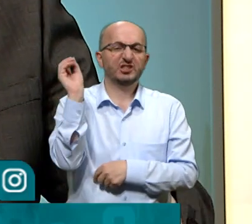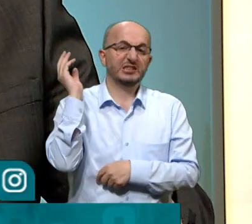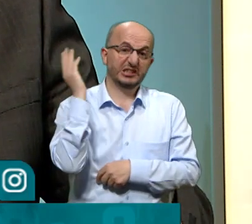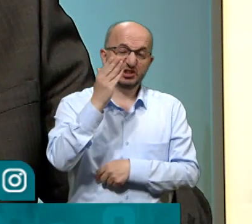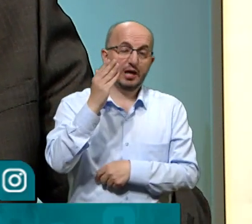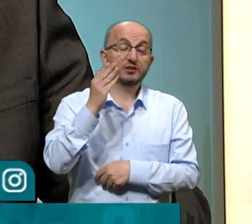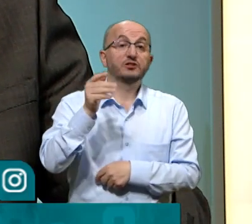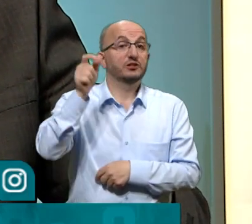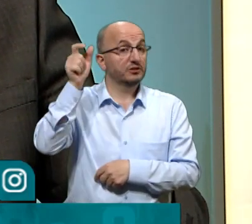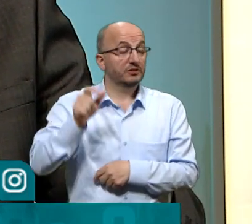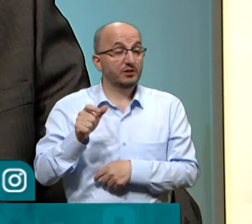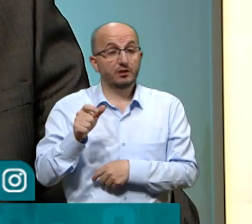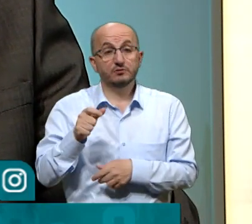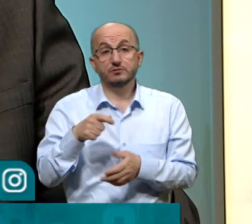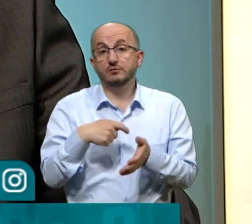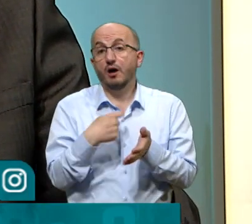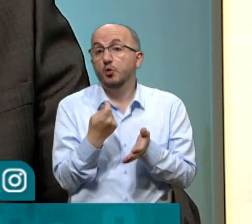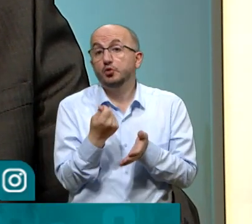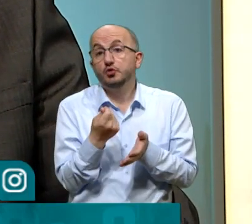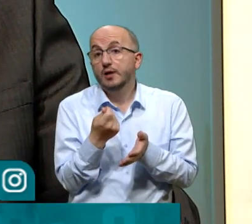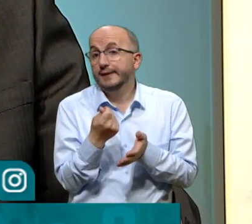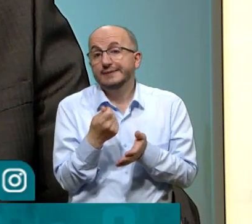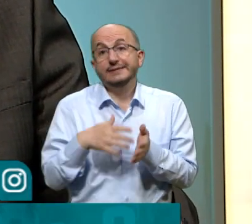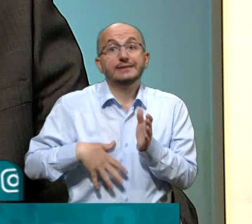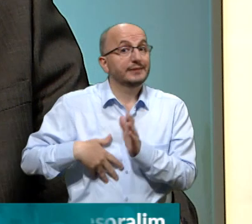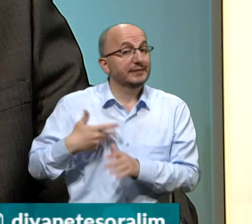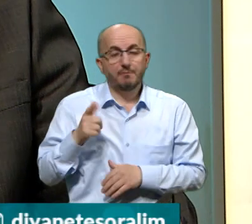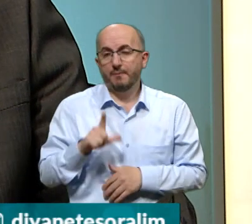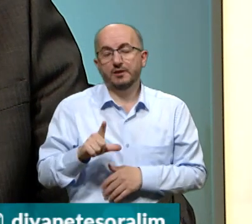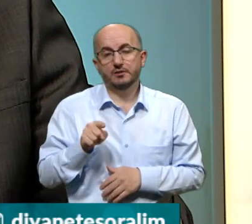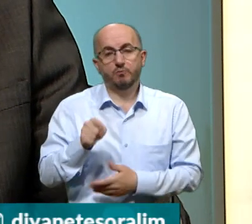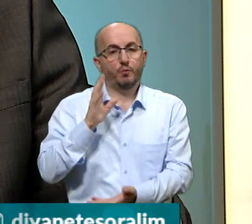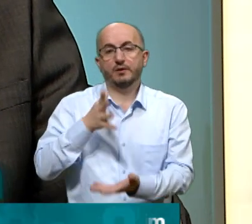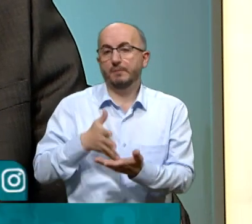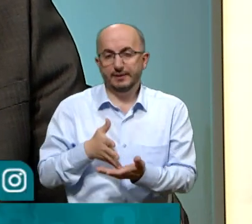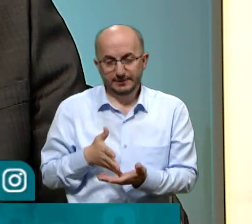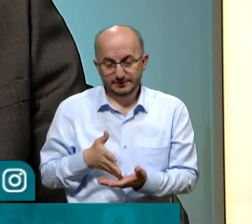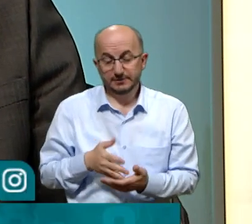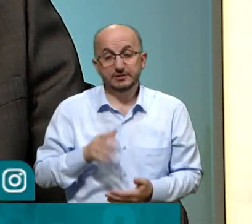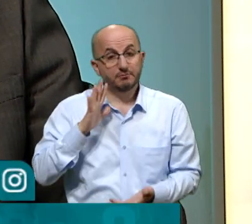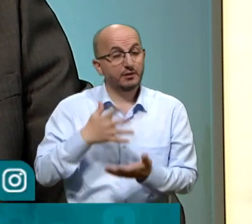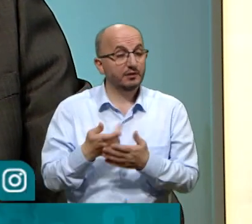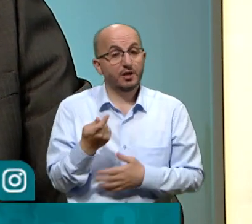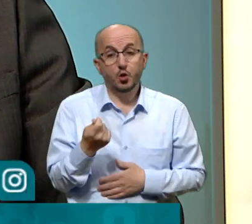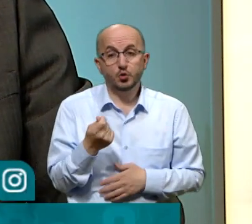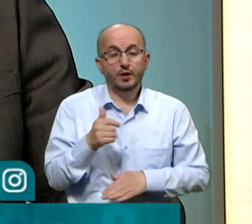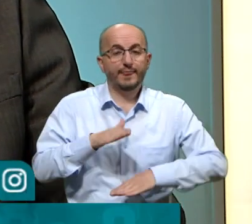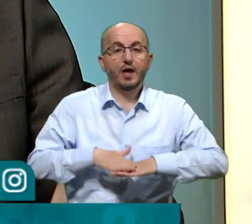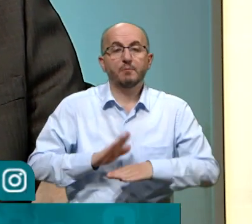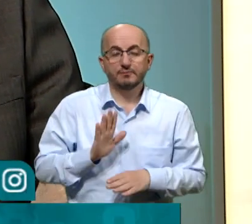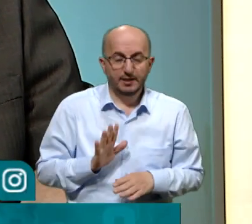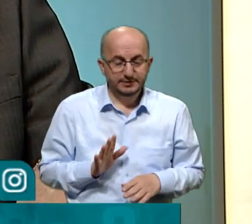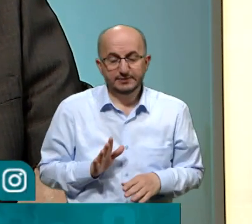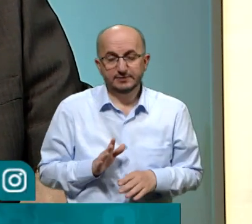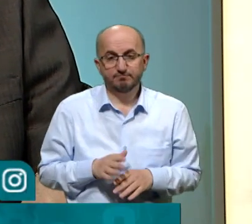şu kadar ücrete gidelim demiş hart koşmalıdır Çünkü bu bir ibadettir ibadetleri ücretle yapılmaz ya